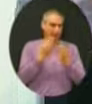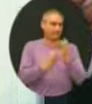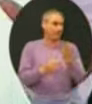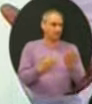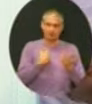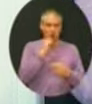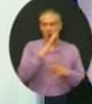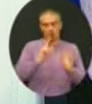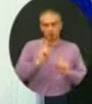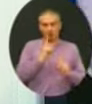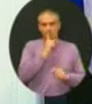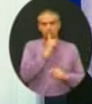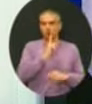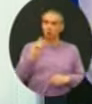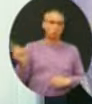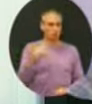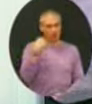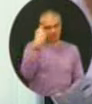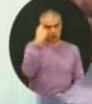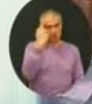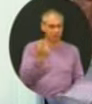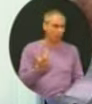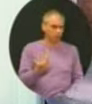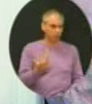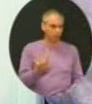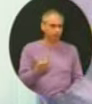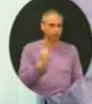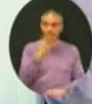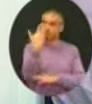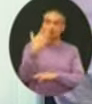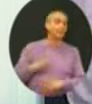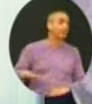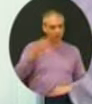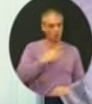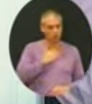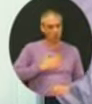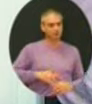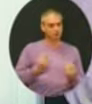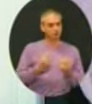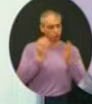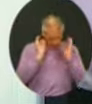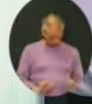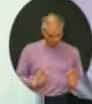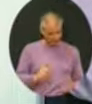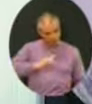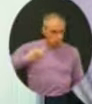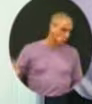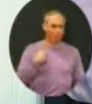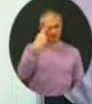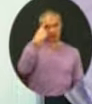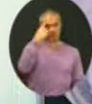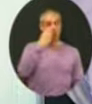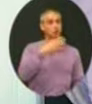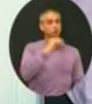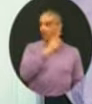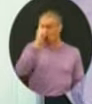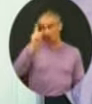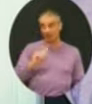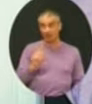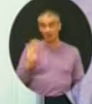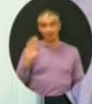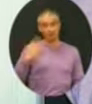אני לא הדלפתי אותם. כולנו ידענו שהמדינות באזור רוצות משהו אמיתי. כולנו ידענו שג'ון קרי יעשה הכל. לא ידעתם